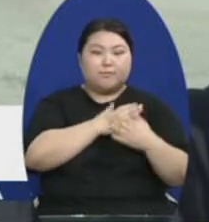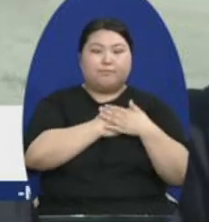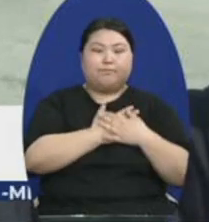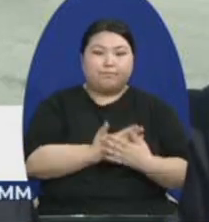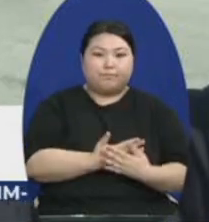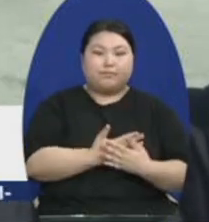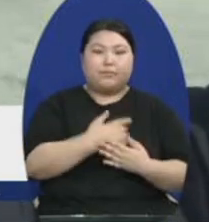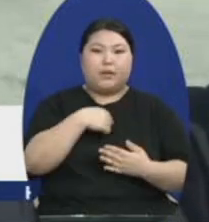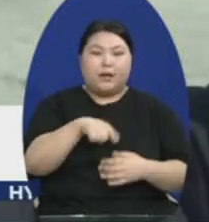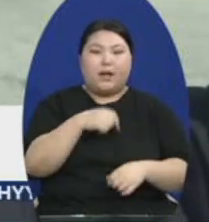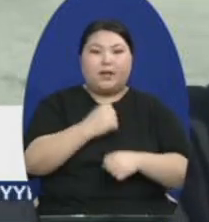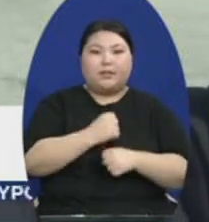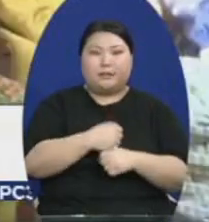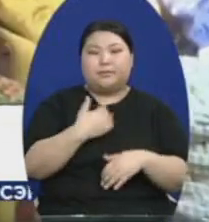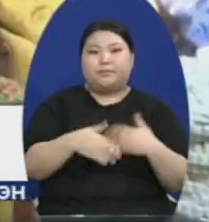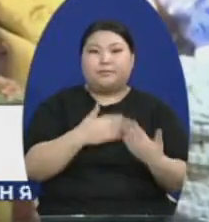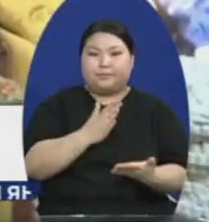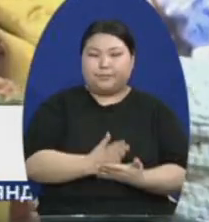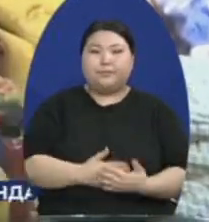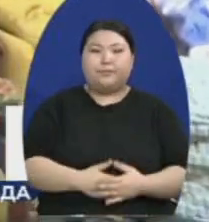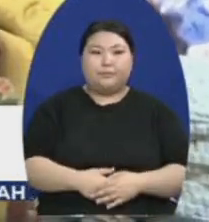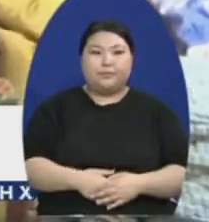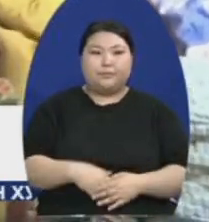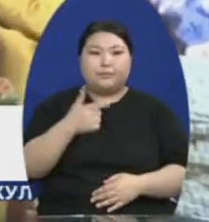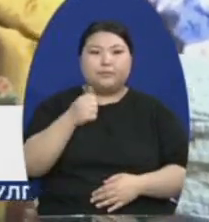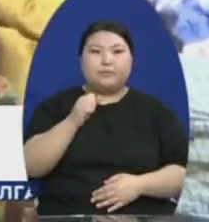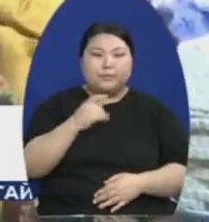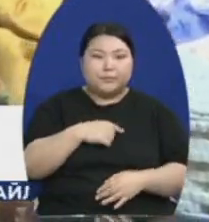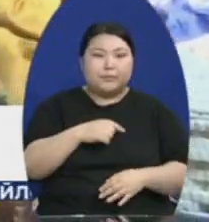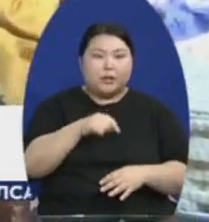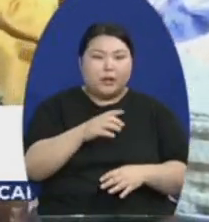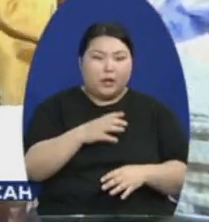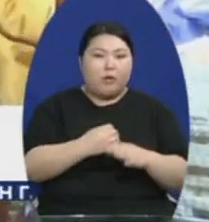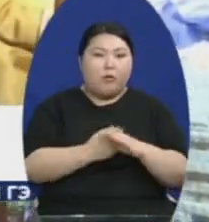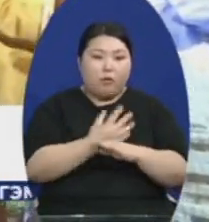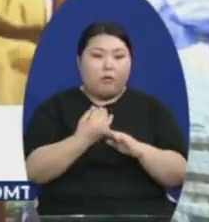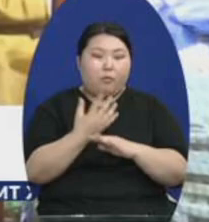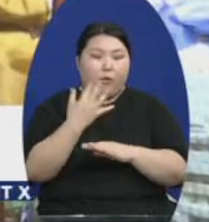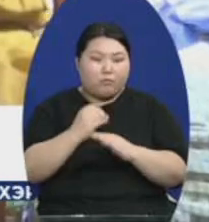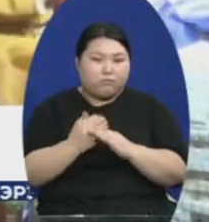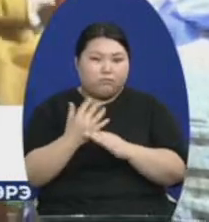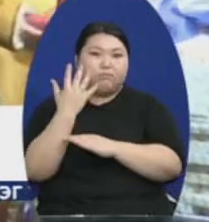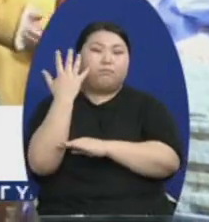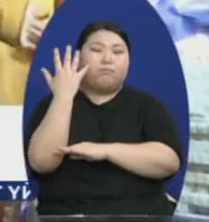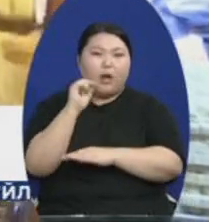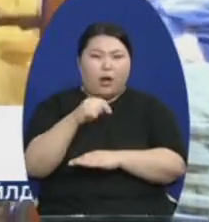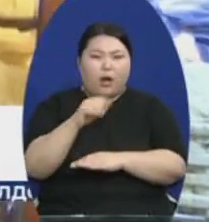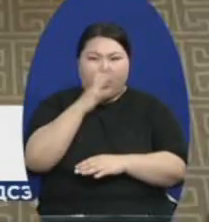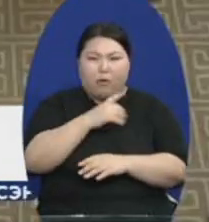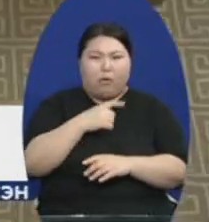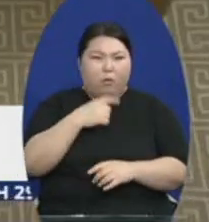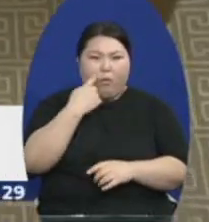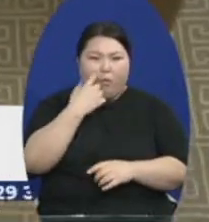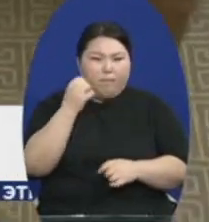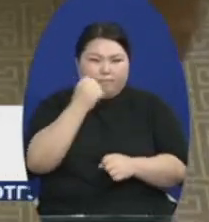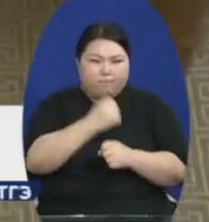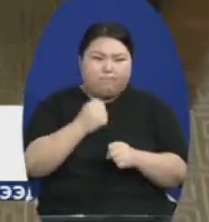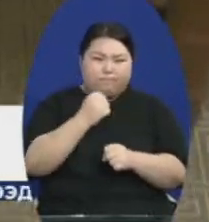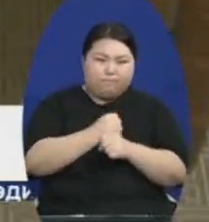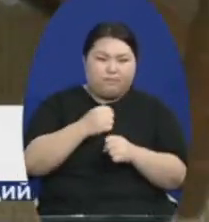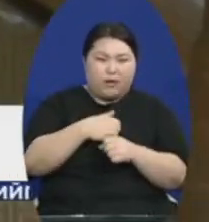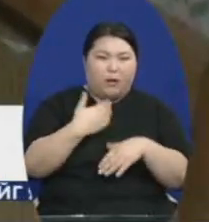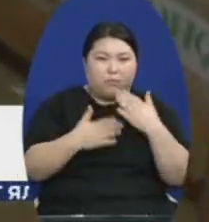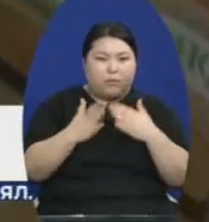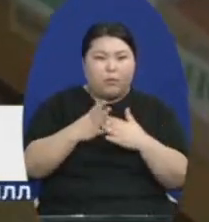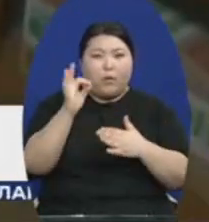судлаад энд ажиллаж байна. Говийн сар болох ургадаг. Харин ингэж ургуулхын тулд уг хөдөлмөрлөж усны асуудлыг шийдэх